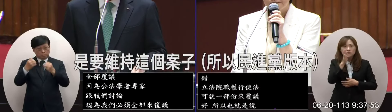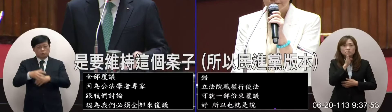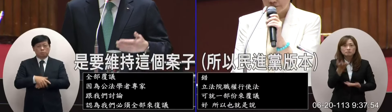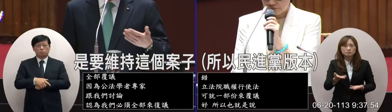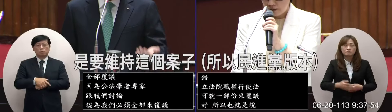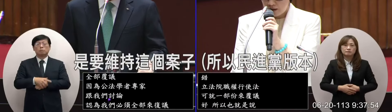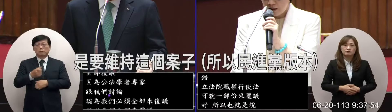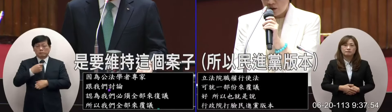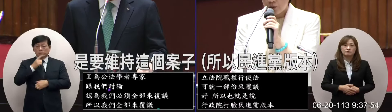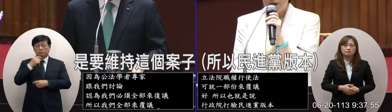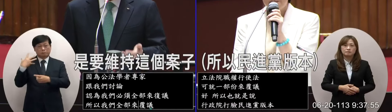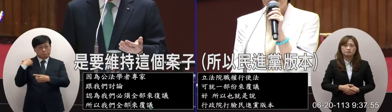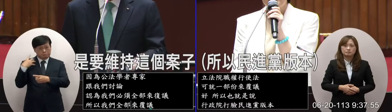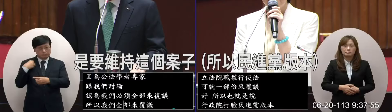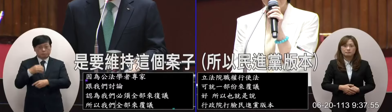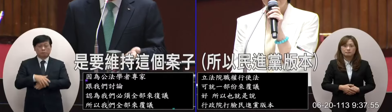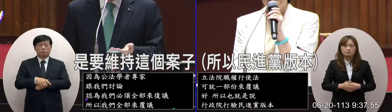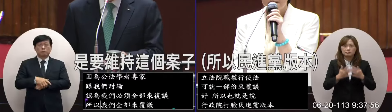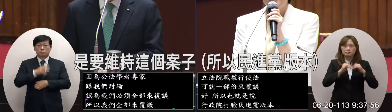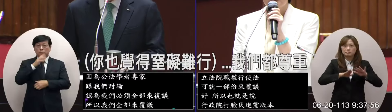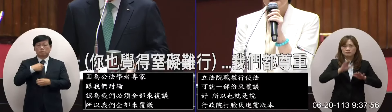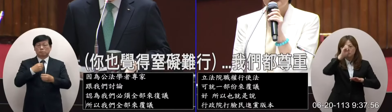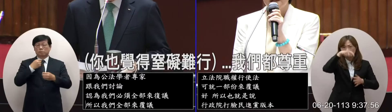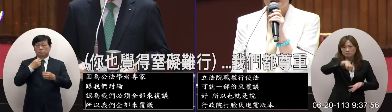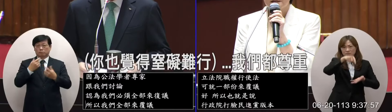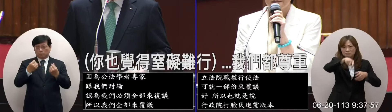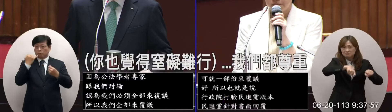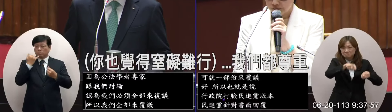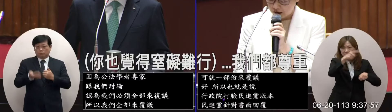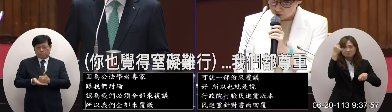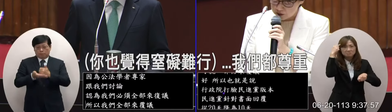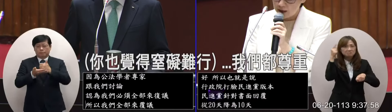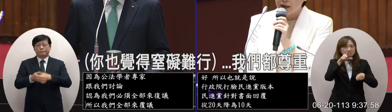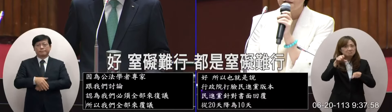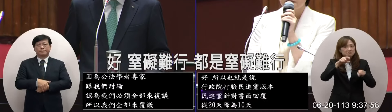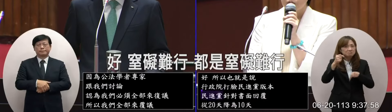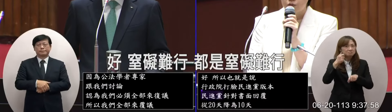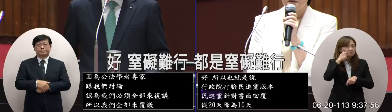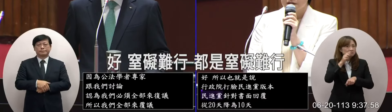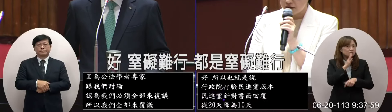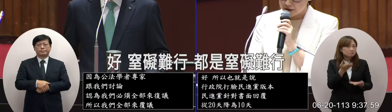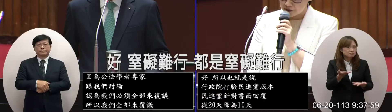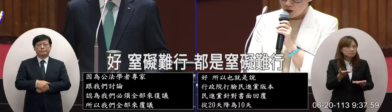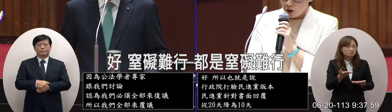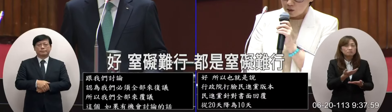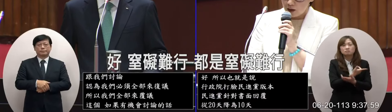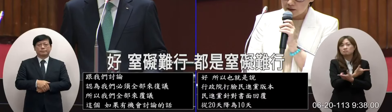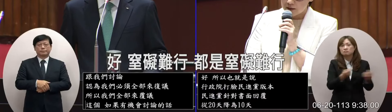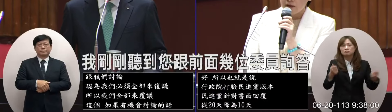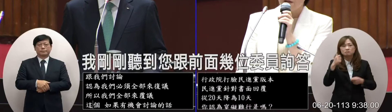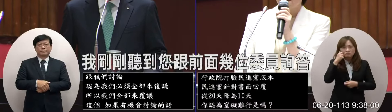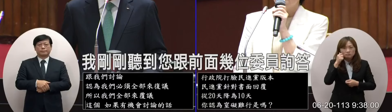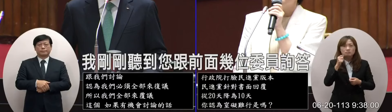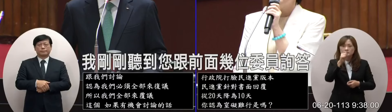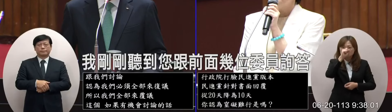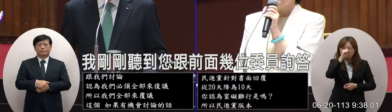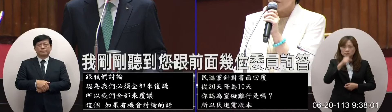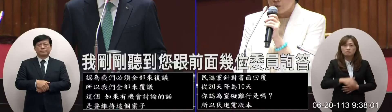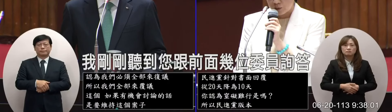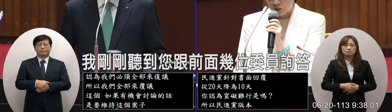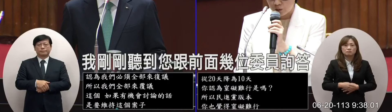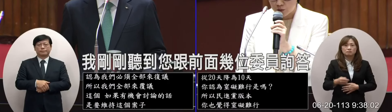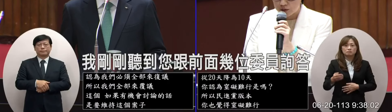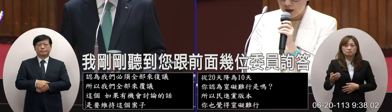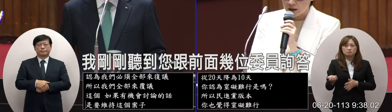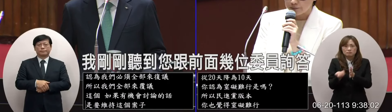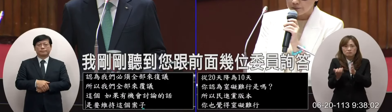话，是要维持这个案子。 所以民进党版本你也觉得挚爱难行？我们尊重。好，挚爱难行都是挚爱难行。我刚刚听到您跟前面